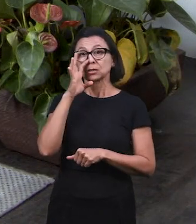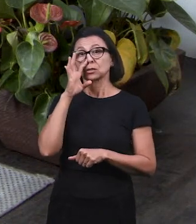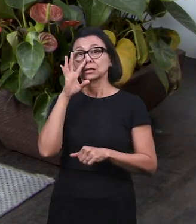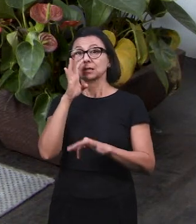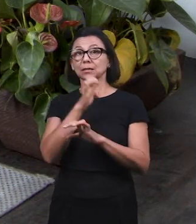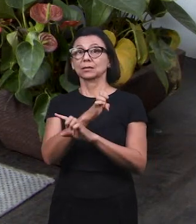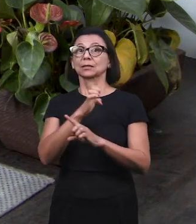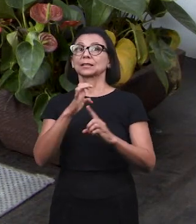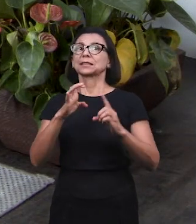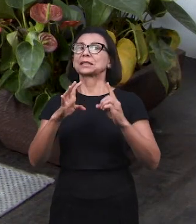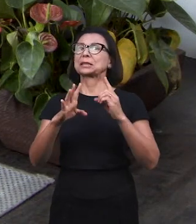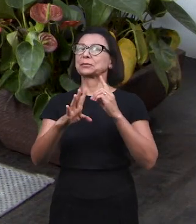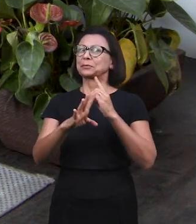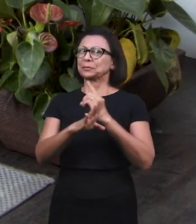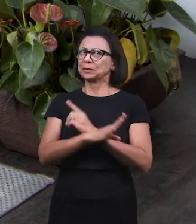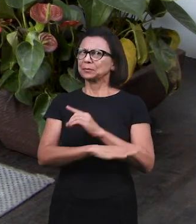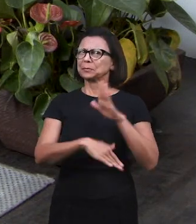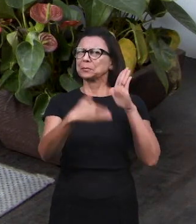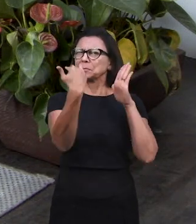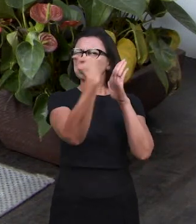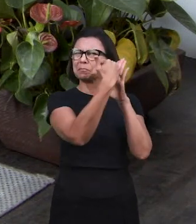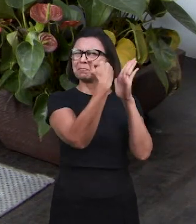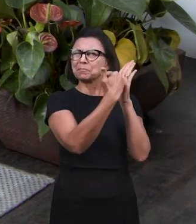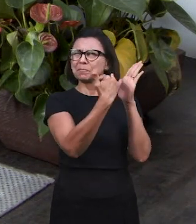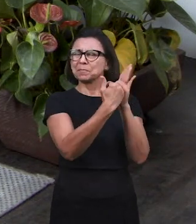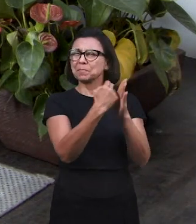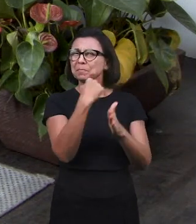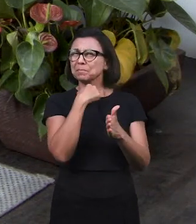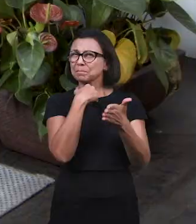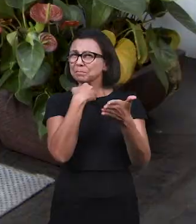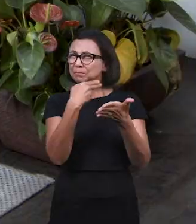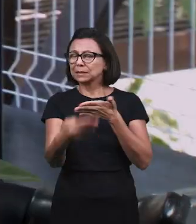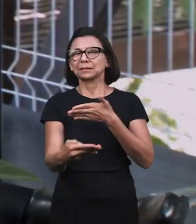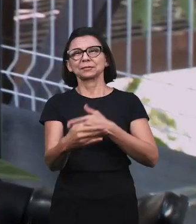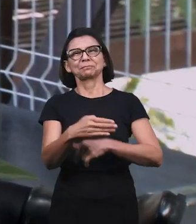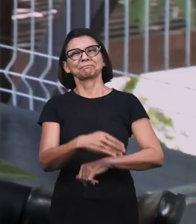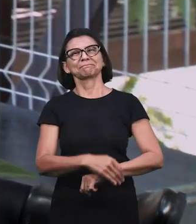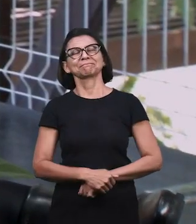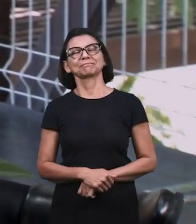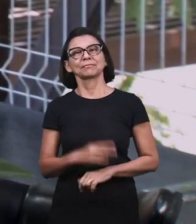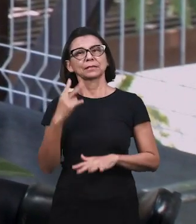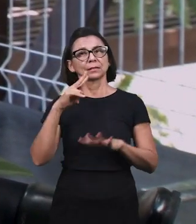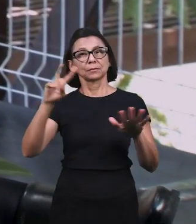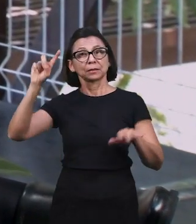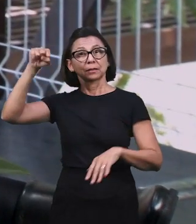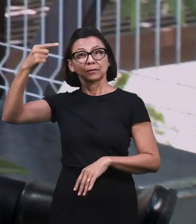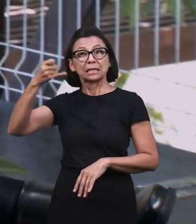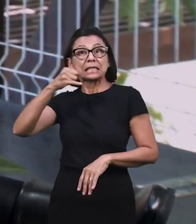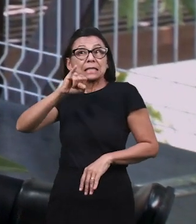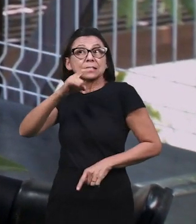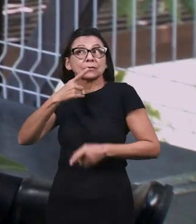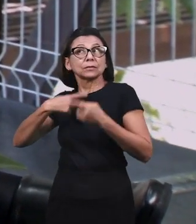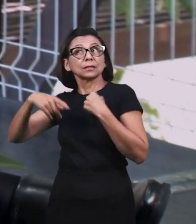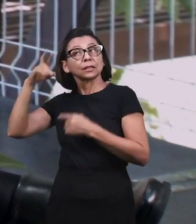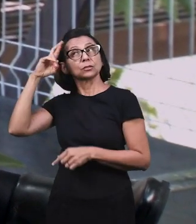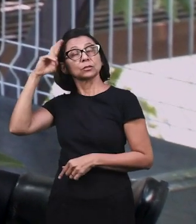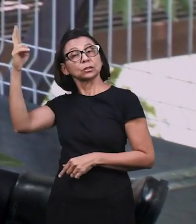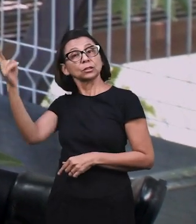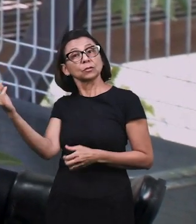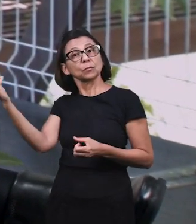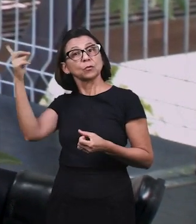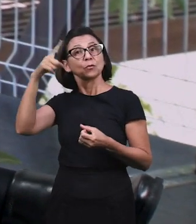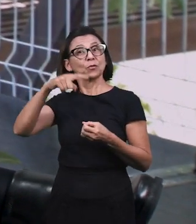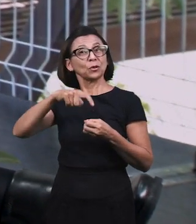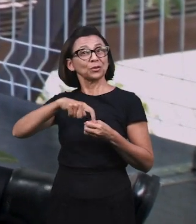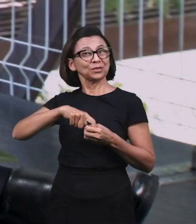l'école biblique dominicale avec la programmation que vous ne pouvez pas rater. Et dans la semaine prochaine, si le Seigneur nous permet, nous serons ensemble